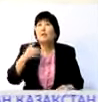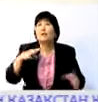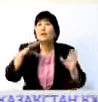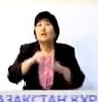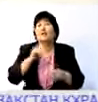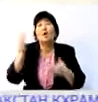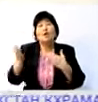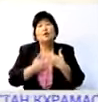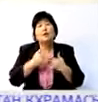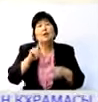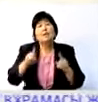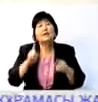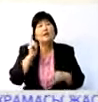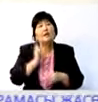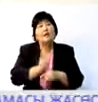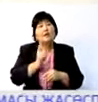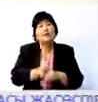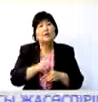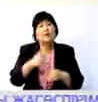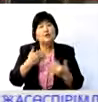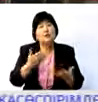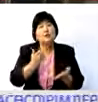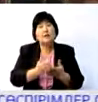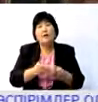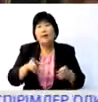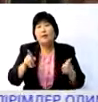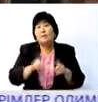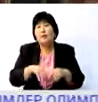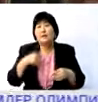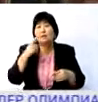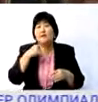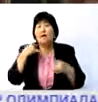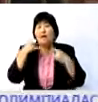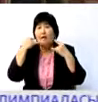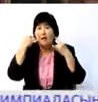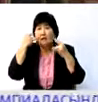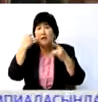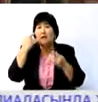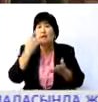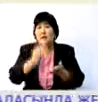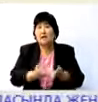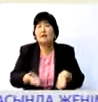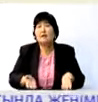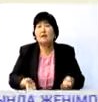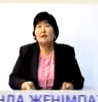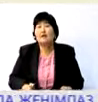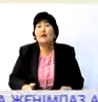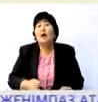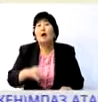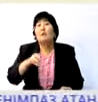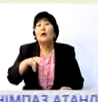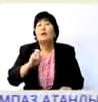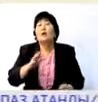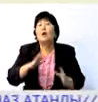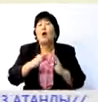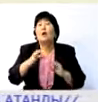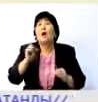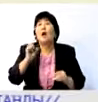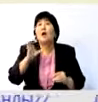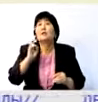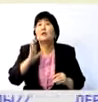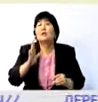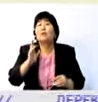сөгіс, енді біріне ескерту тиіп жатты. Бет туылдап, жүздер қызарып жатты. Майлытоғай ауылдық округінің әкімі Асанов